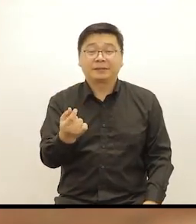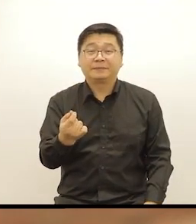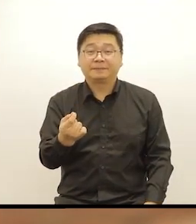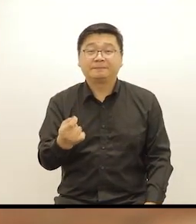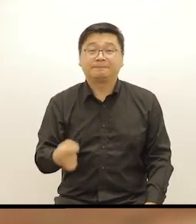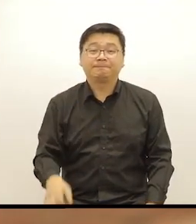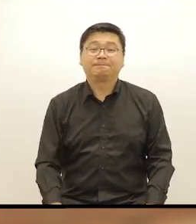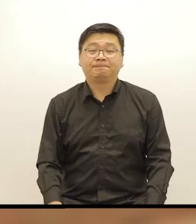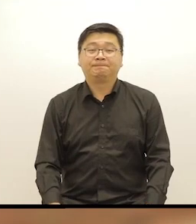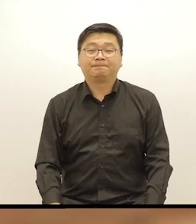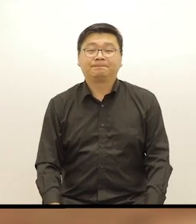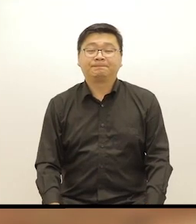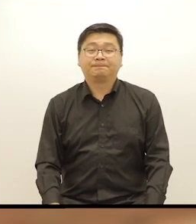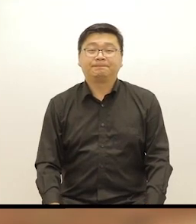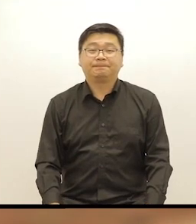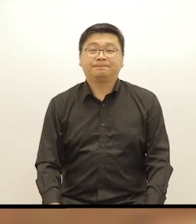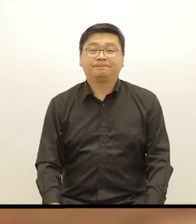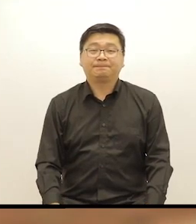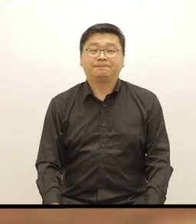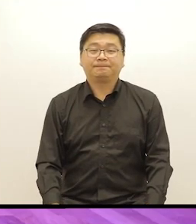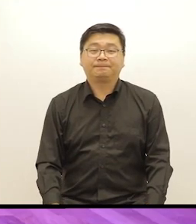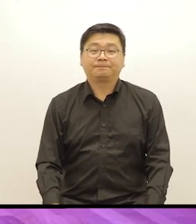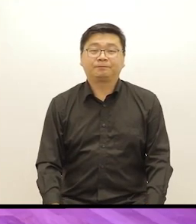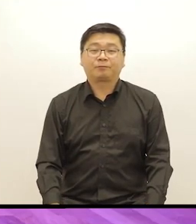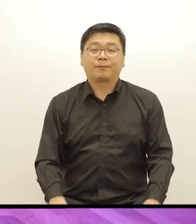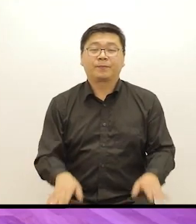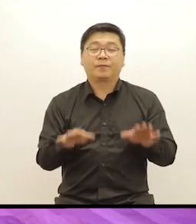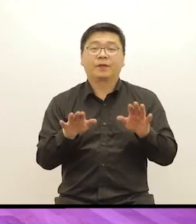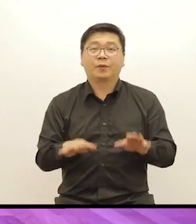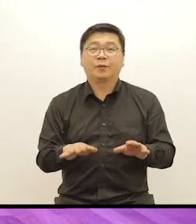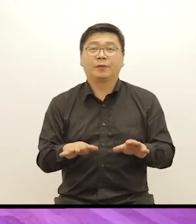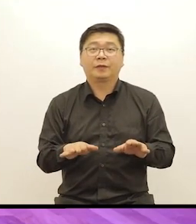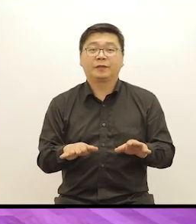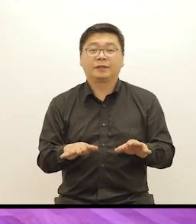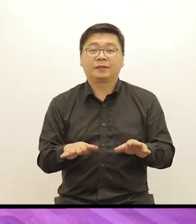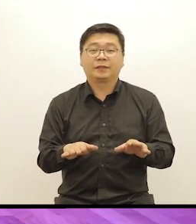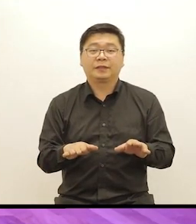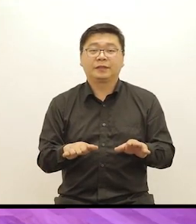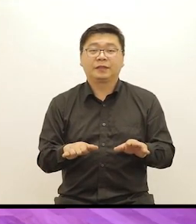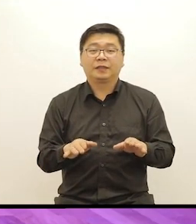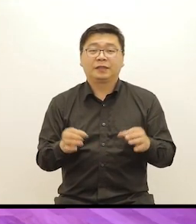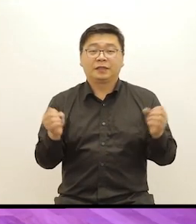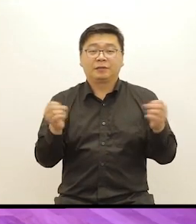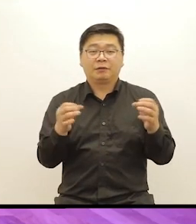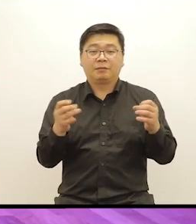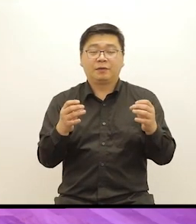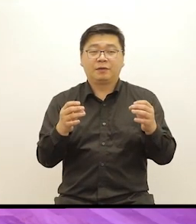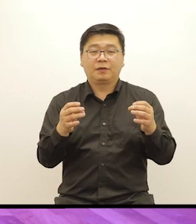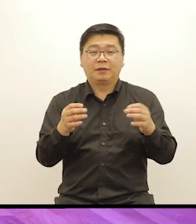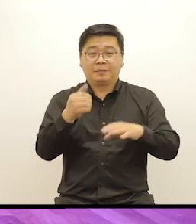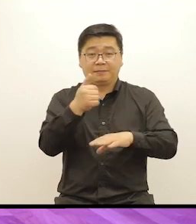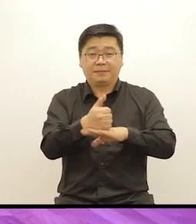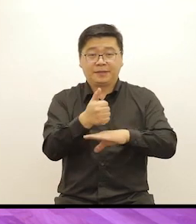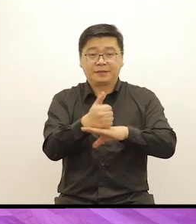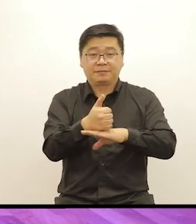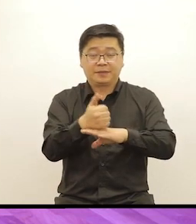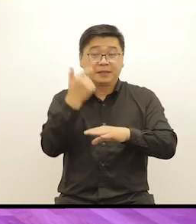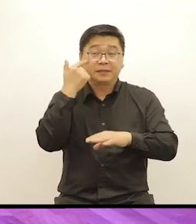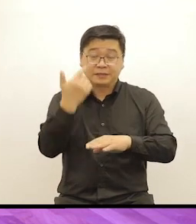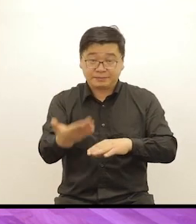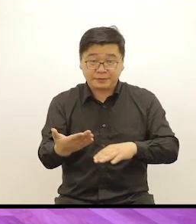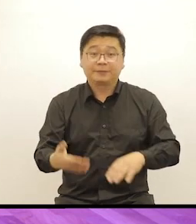이야기로 좀 요약이 될 것 같습니다. 예, 뭐 오늘 그 토크 시리즈의